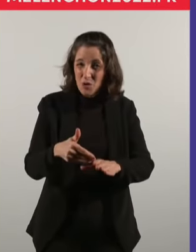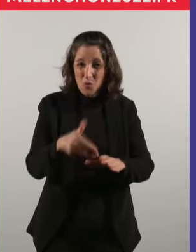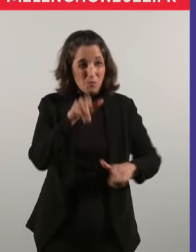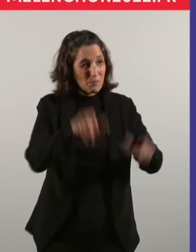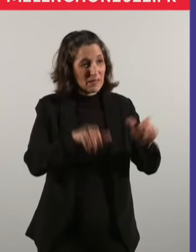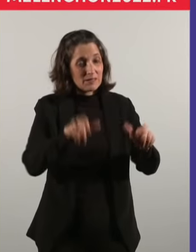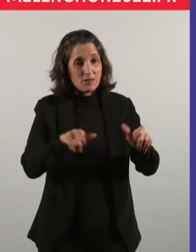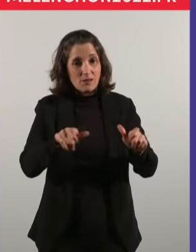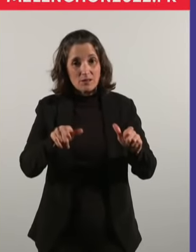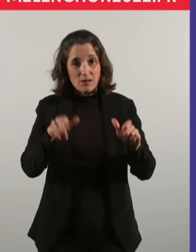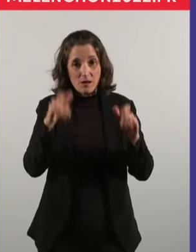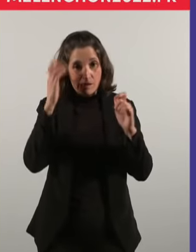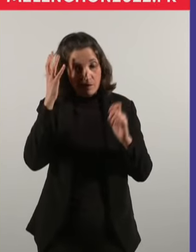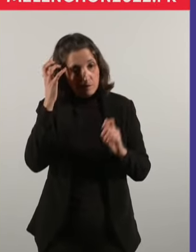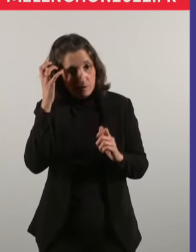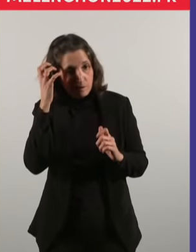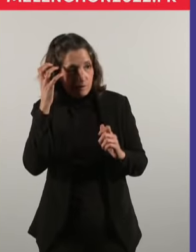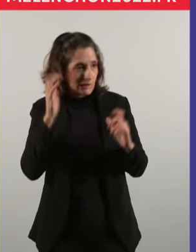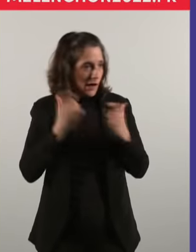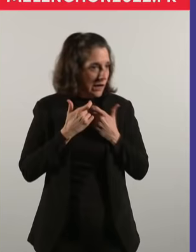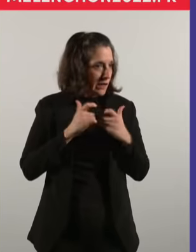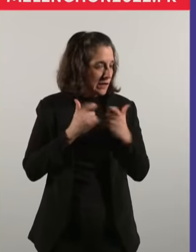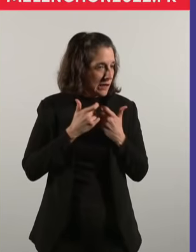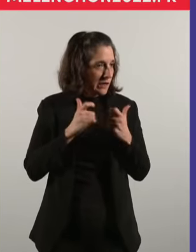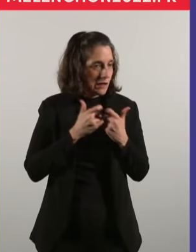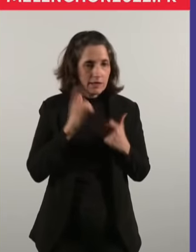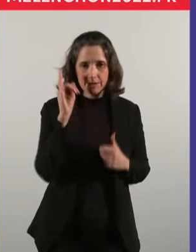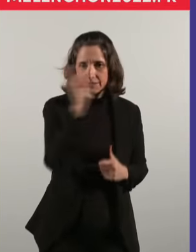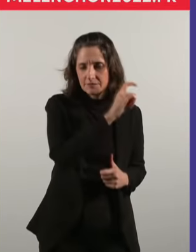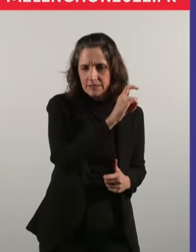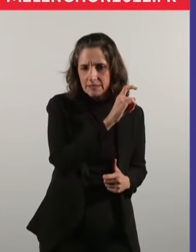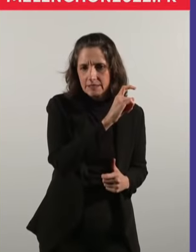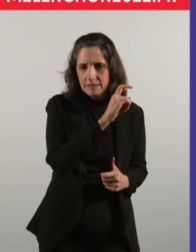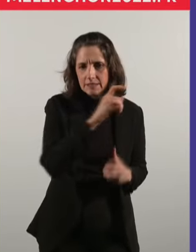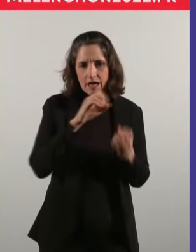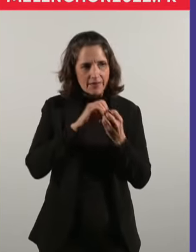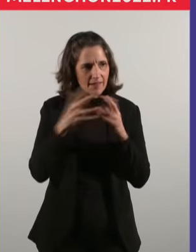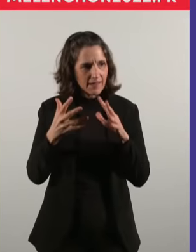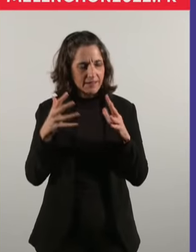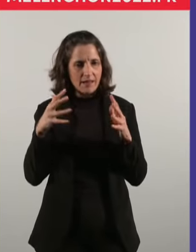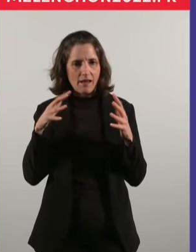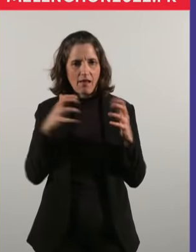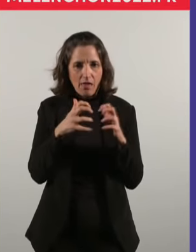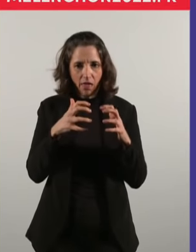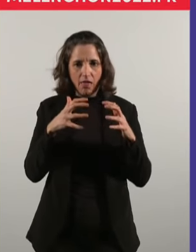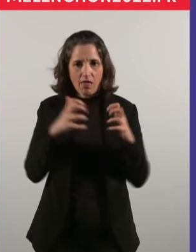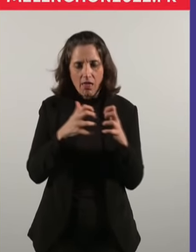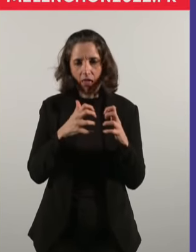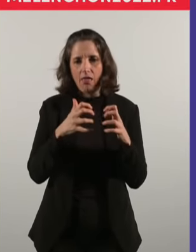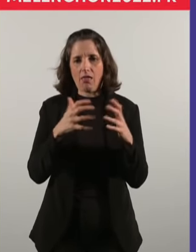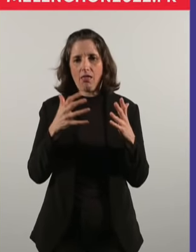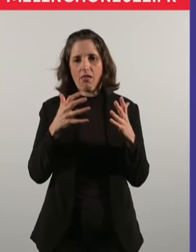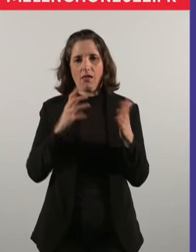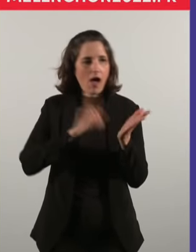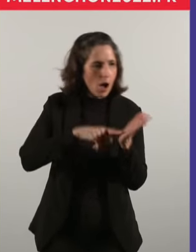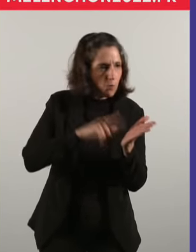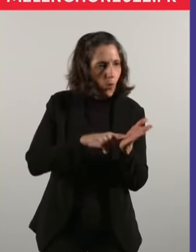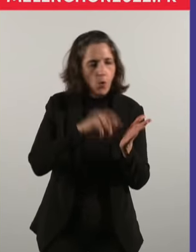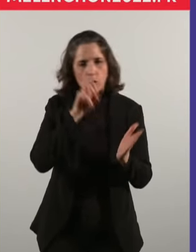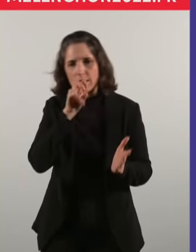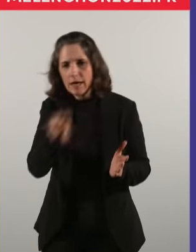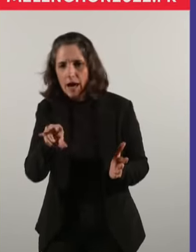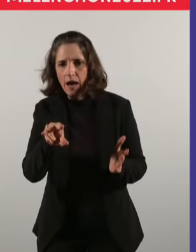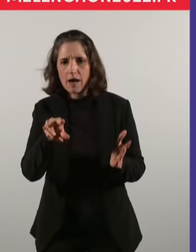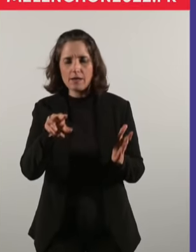casse-tête de ne pas pouvoir accéder à la circulation de l'Internet, qui pour remplir ses papiers, qui pour déclarer ses impôts, qui pour